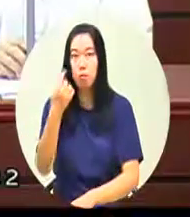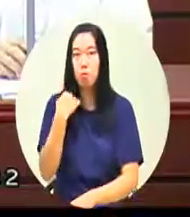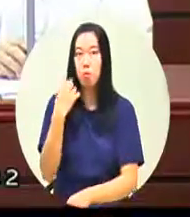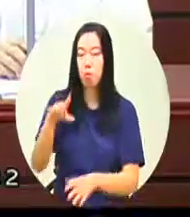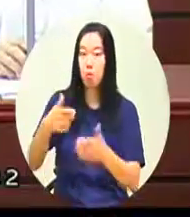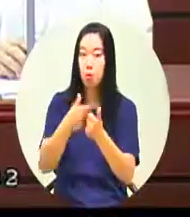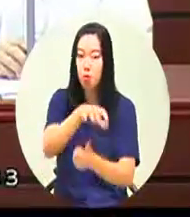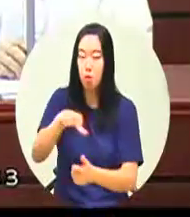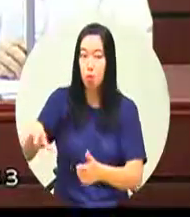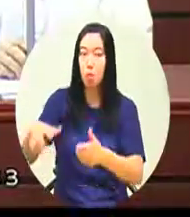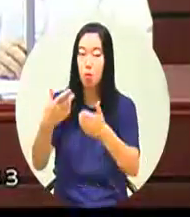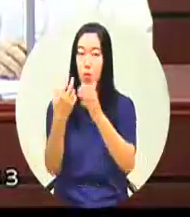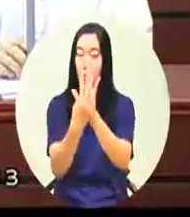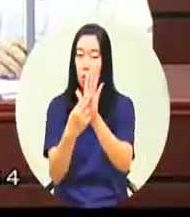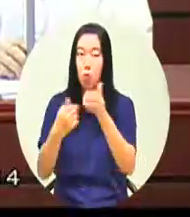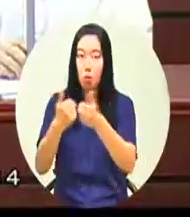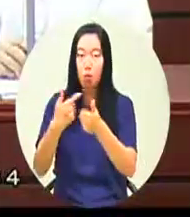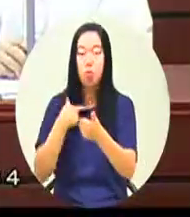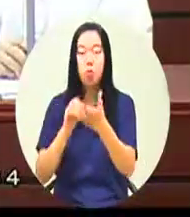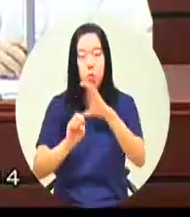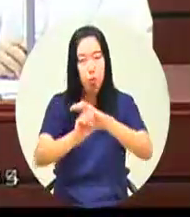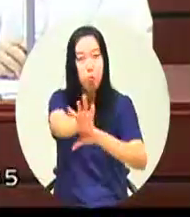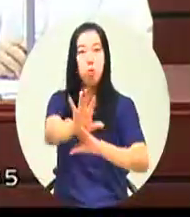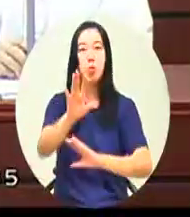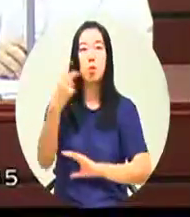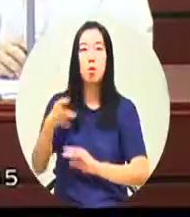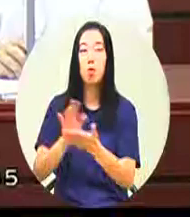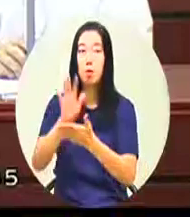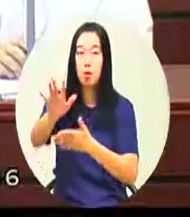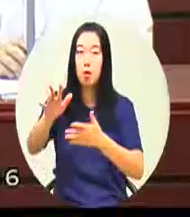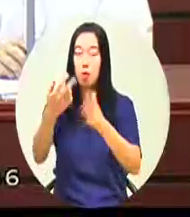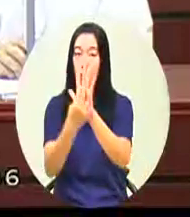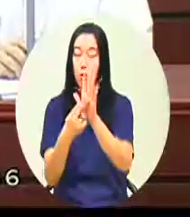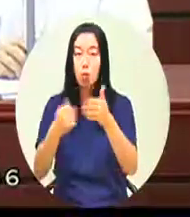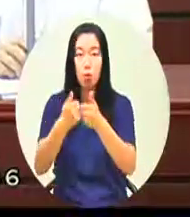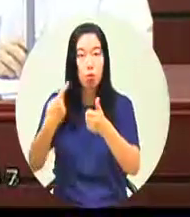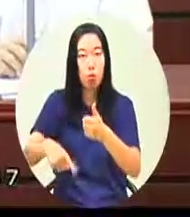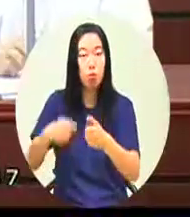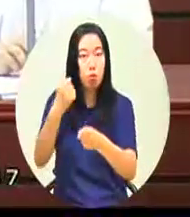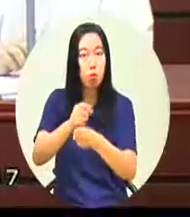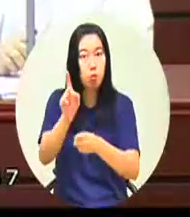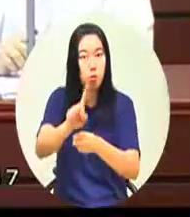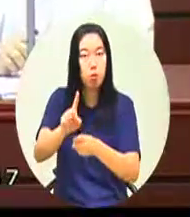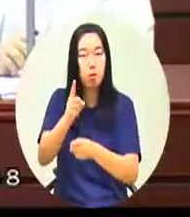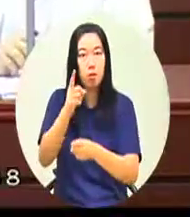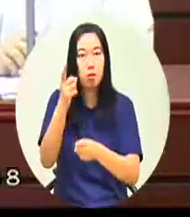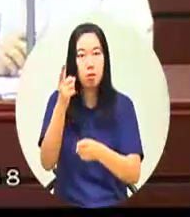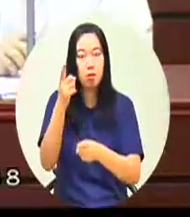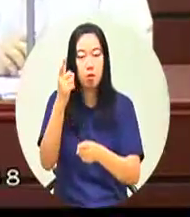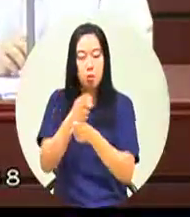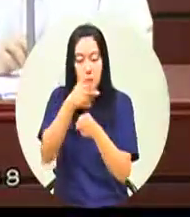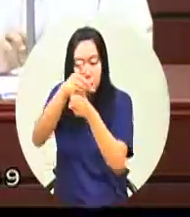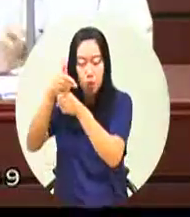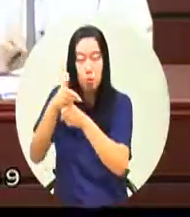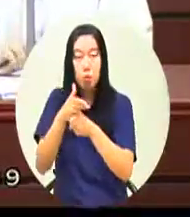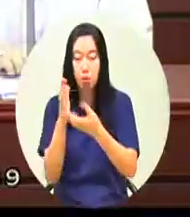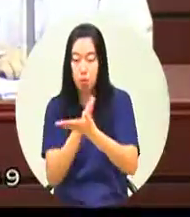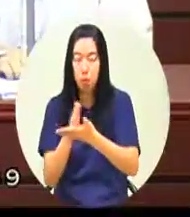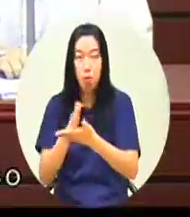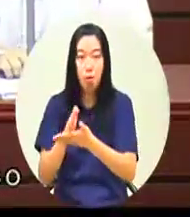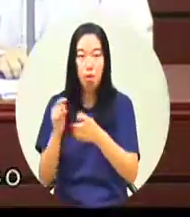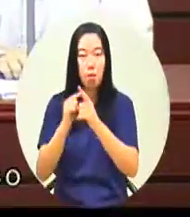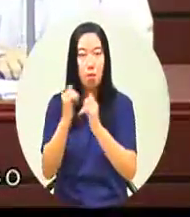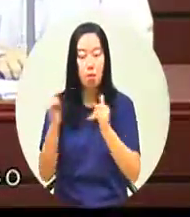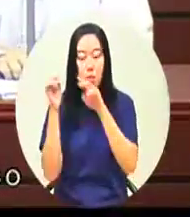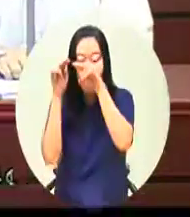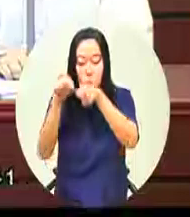播放。那后续可能就是在我们说明会提到的，我们要做一些相关的观测，让民众可以看到整个这一个